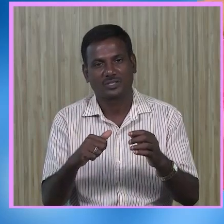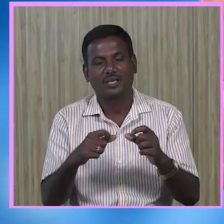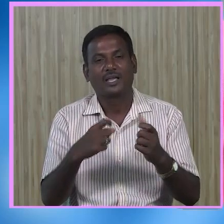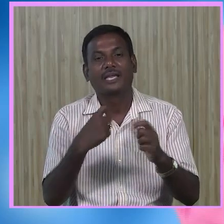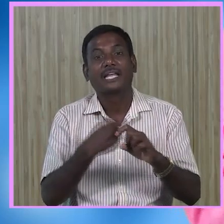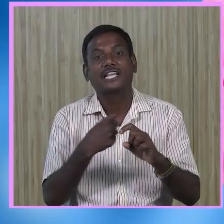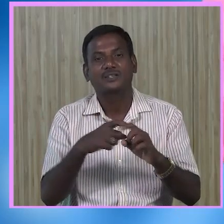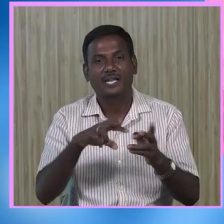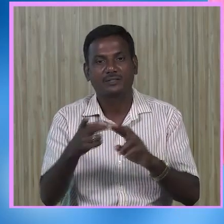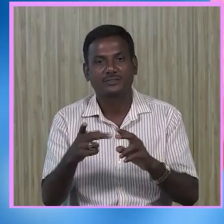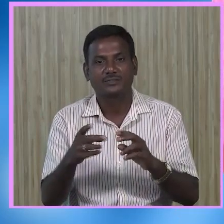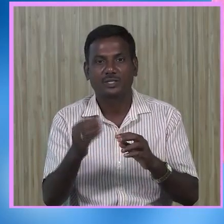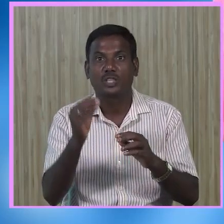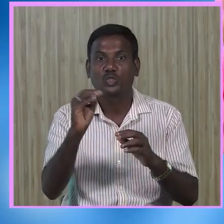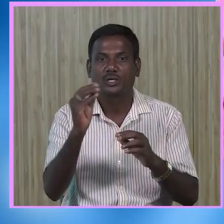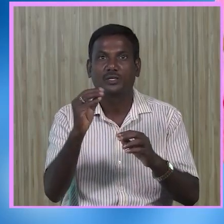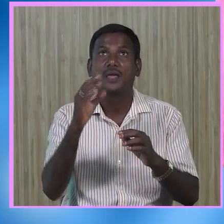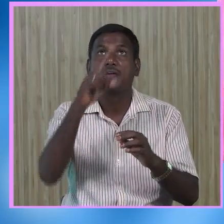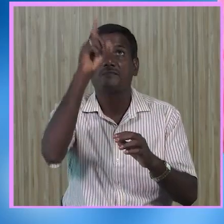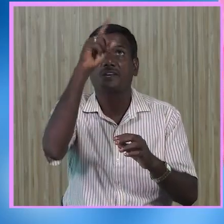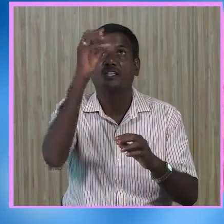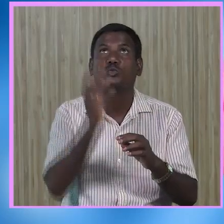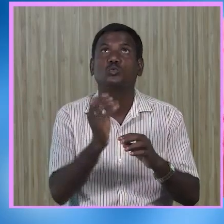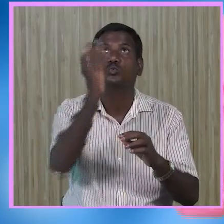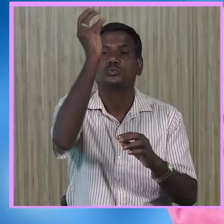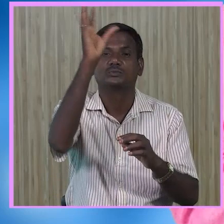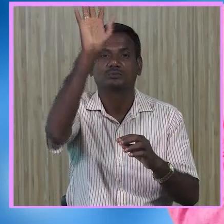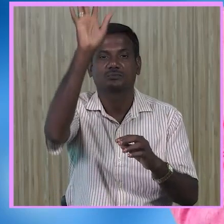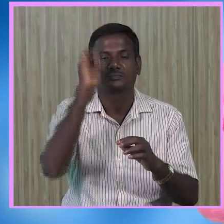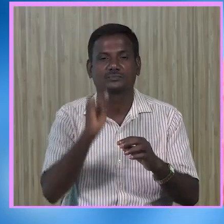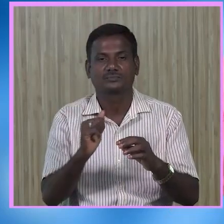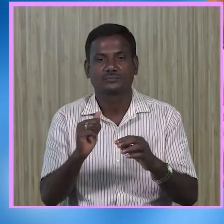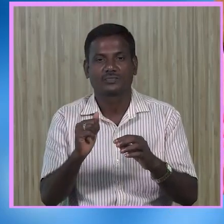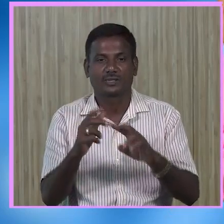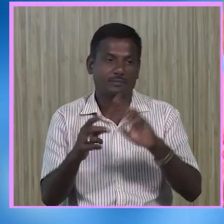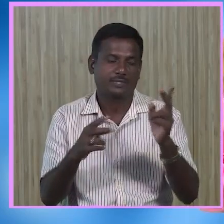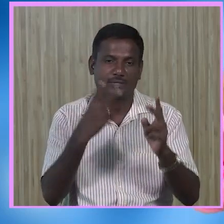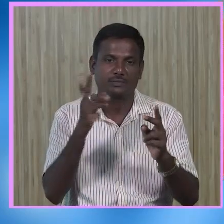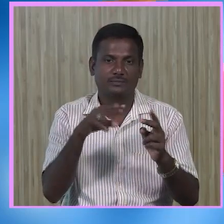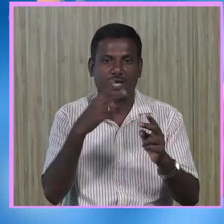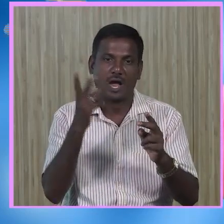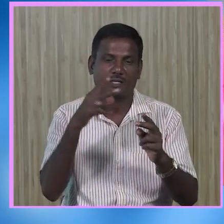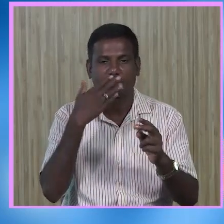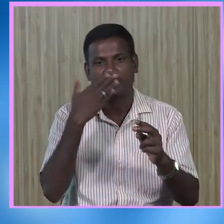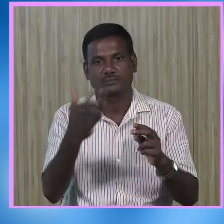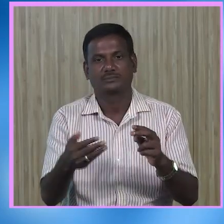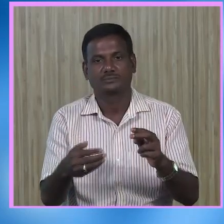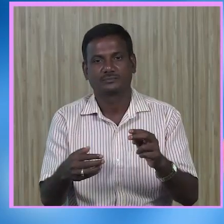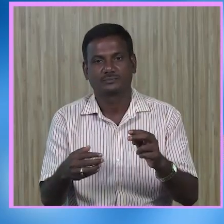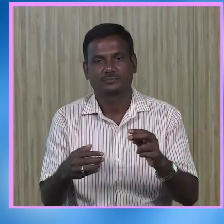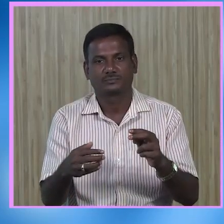கிரையோஜெனிக் இயக்கு பொருட்கள், துணைக்கோள் விண்ணில் செலுத்தப்படுதல் பார்க்க போகிறோம். மற்ற பகுதிகளை அடுத்த வகுப்பில்